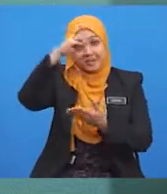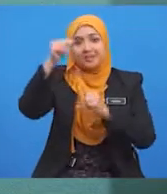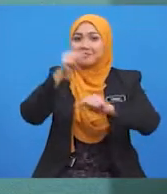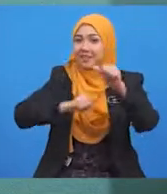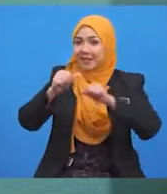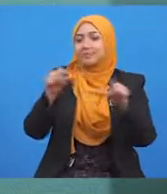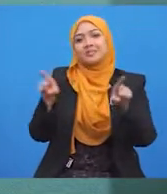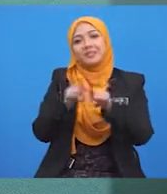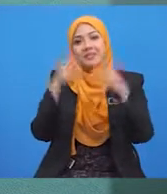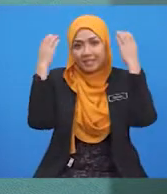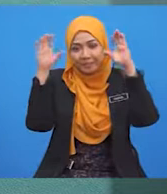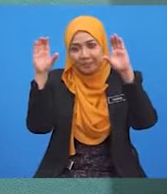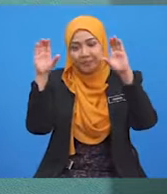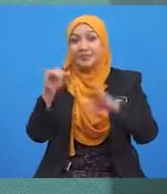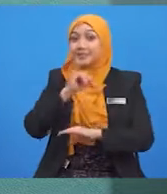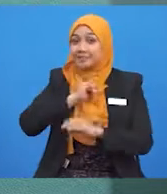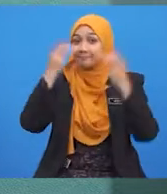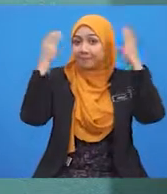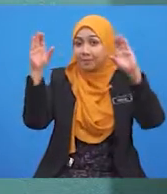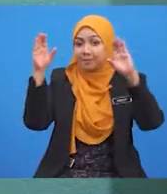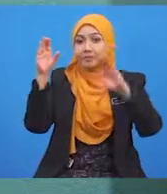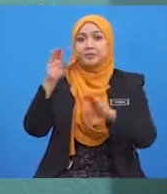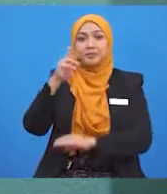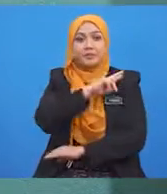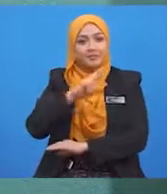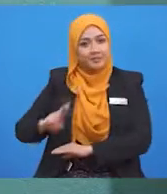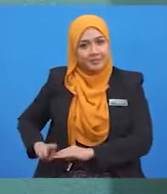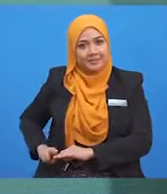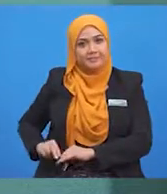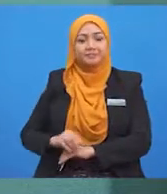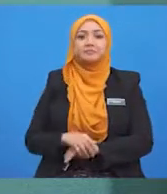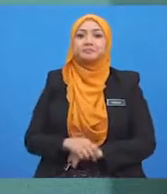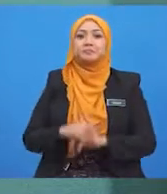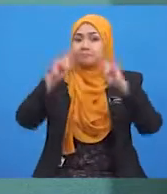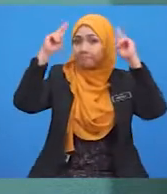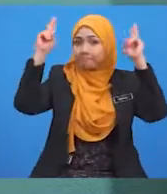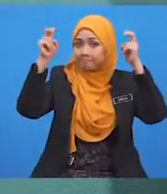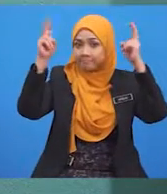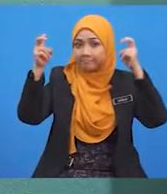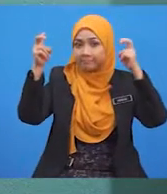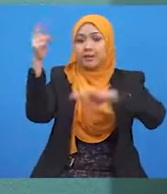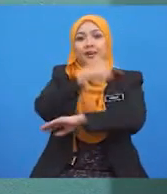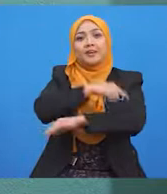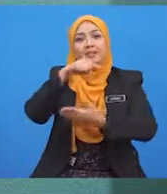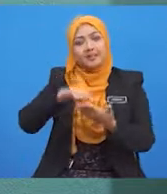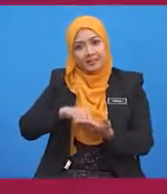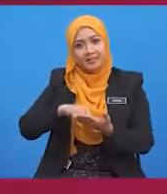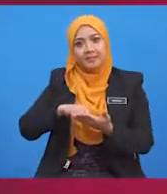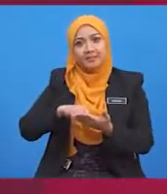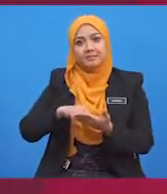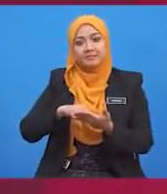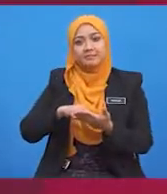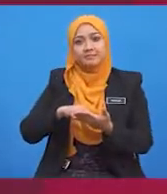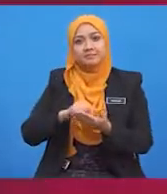bersama UC sayur chegou Raja Syahida topik yang akan kita pelajari pada hari ini